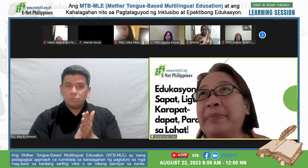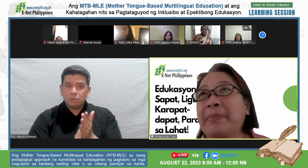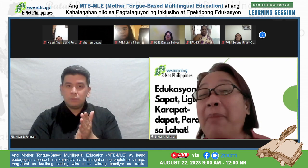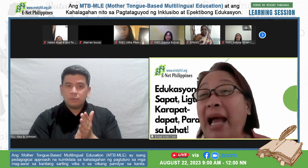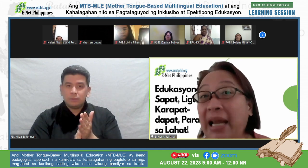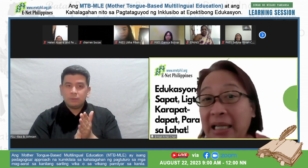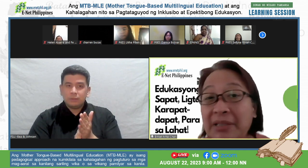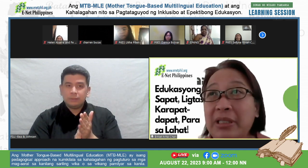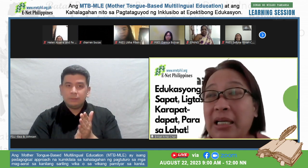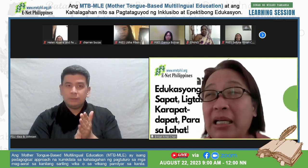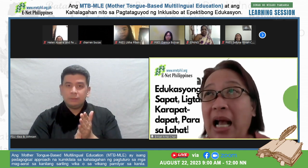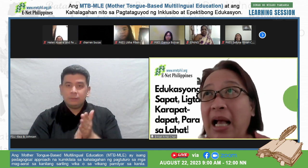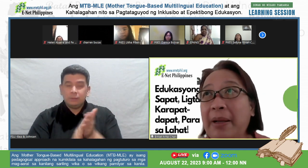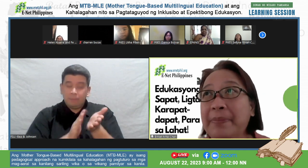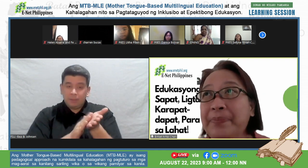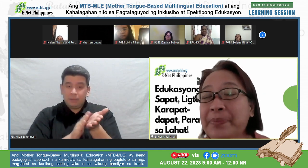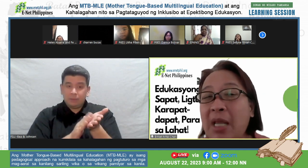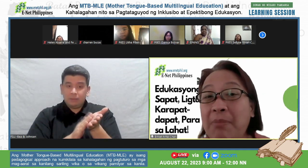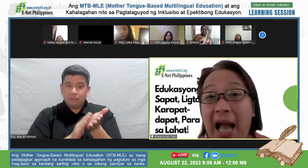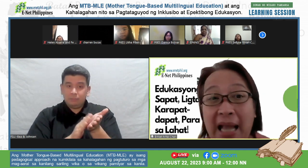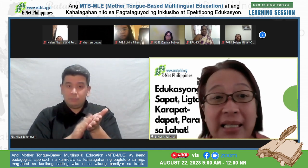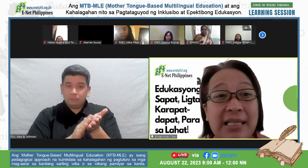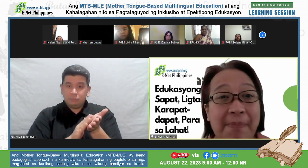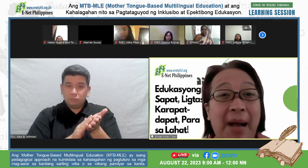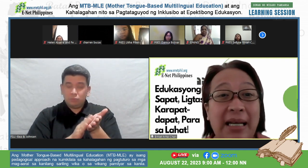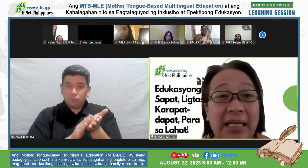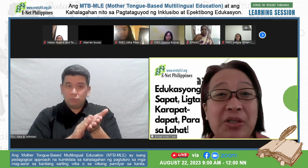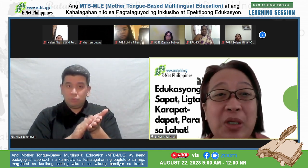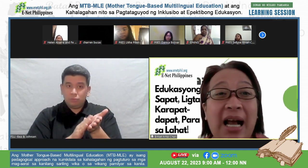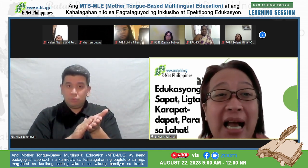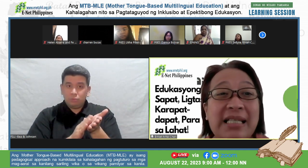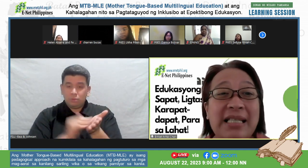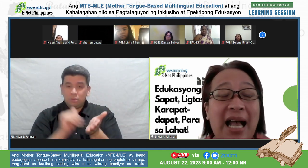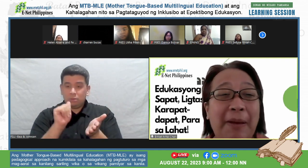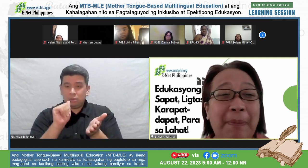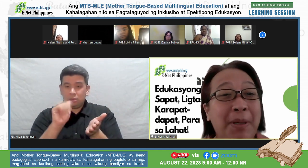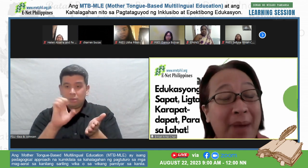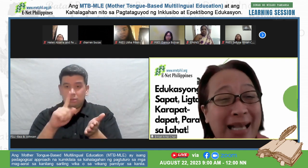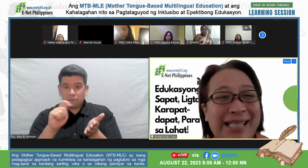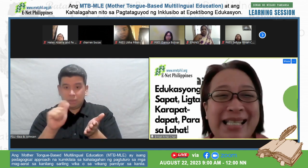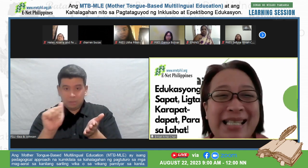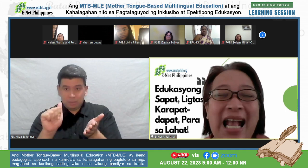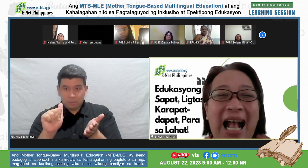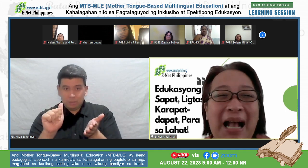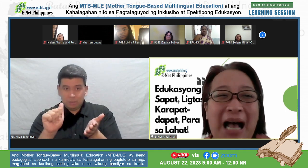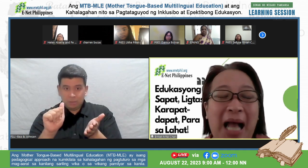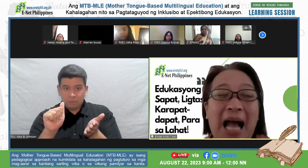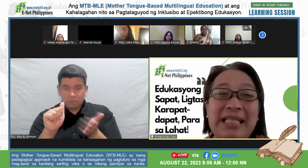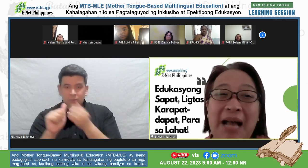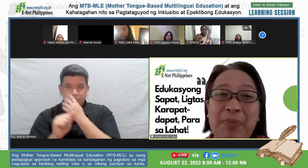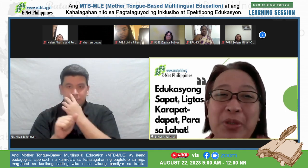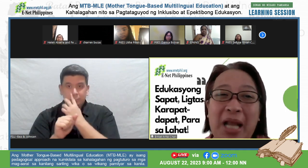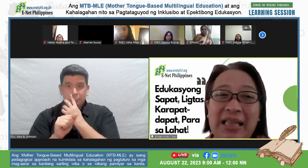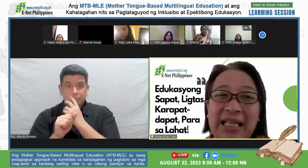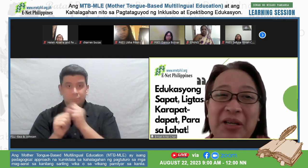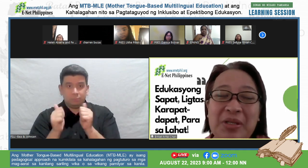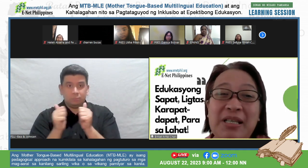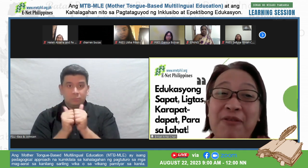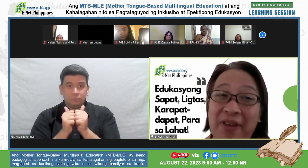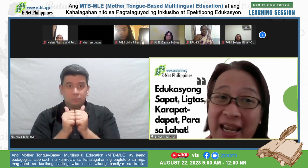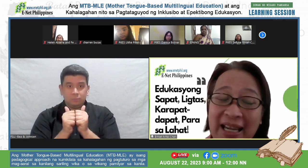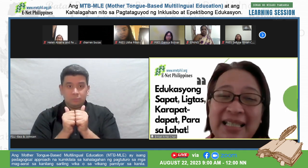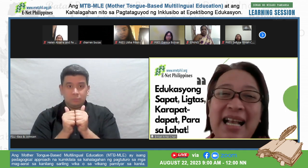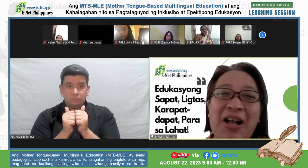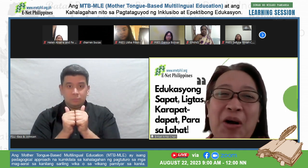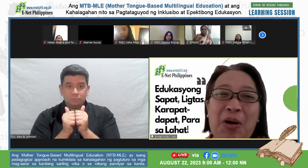paaralang bayan, no, ng mga AITA sa Zambales, no, Lakas Pibas. Makakasama po natin ngayon